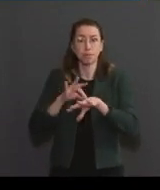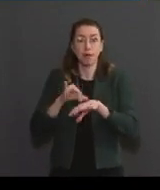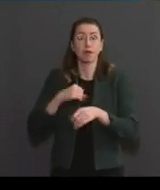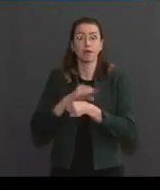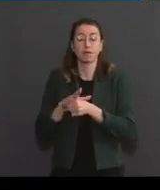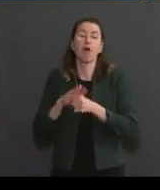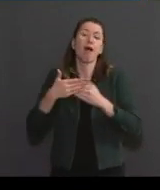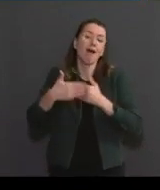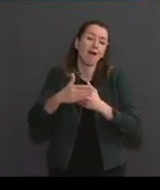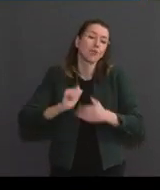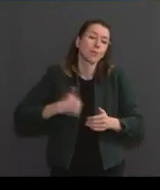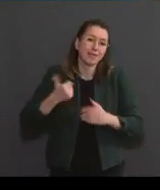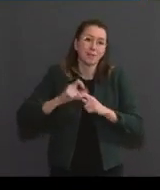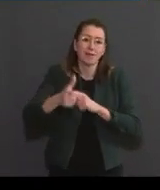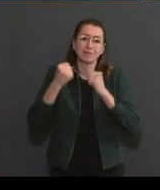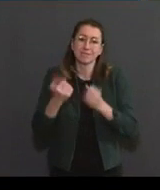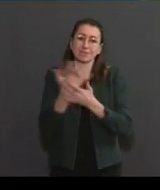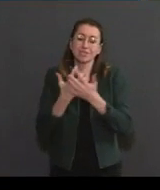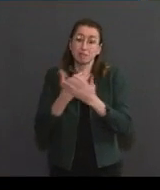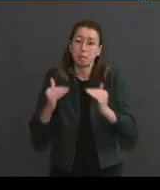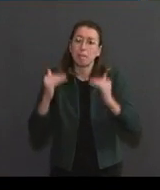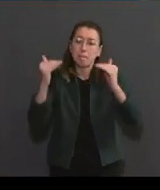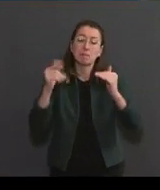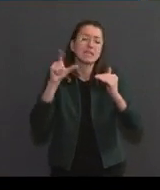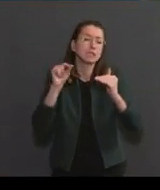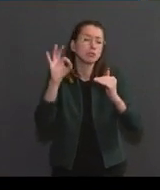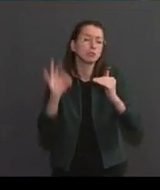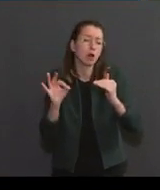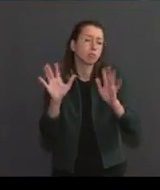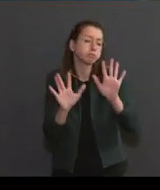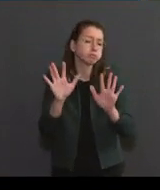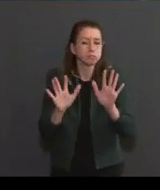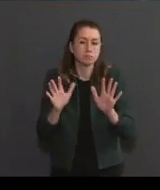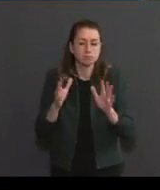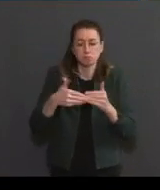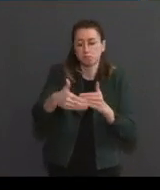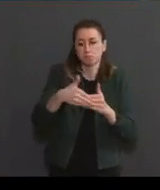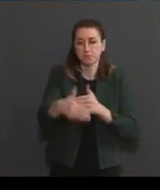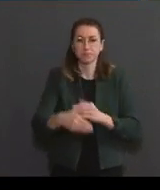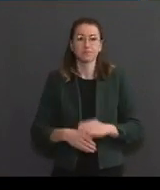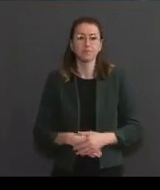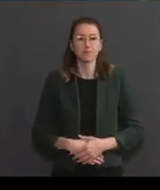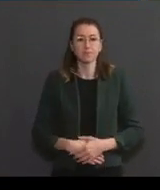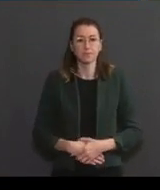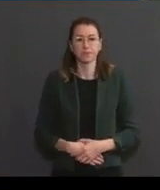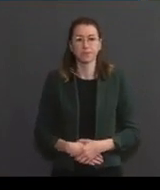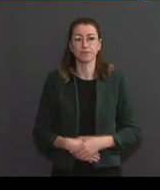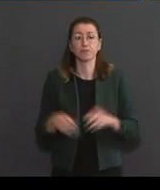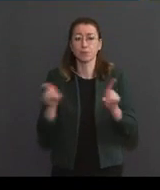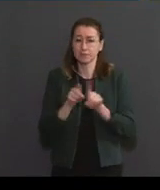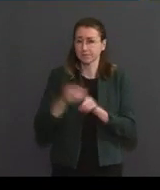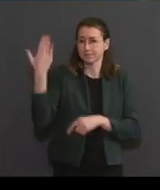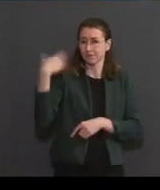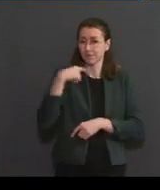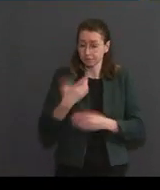par rapport aux chiffres que nous avons actuellement. Cette quarantaine aussi, on l'a déjà dit, mais il faut le répéter, est primordiale